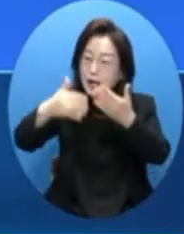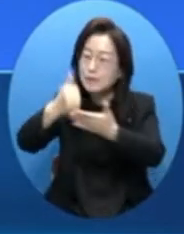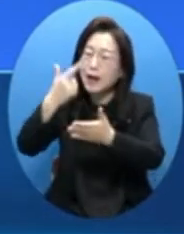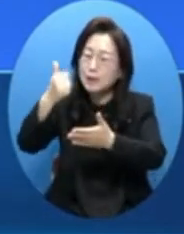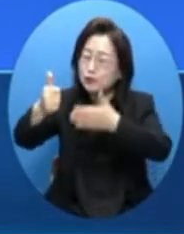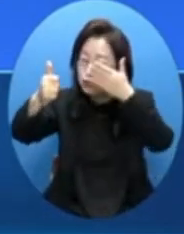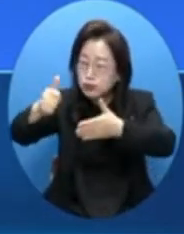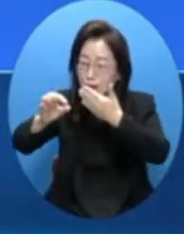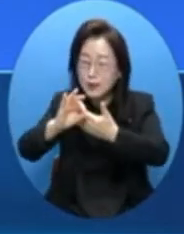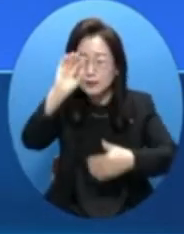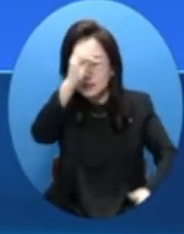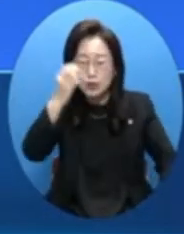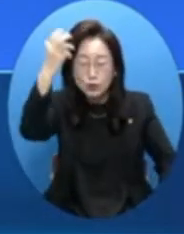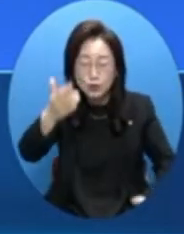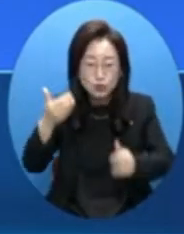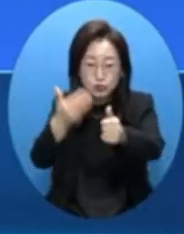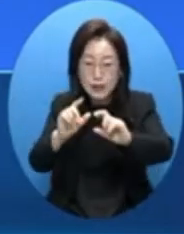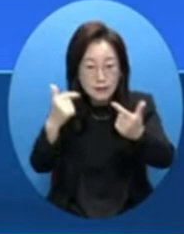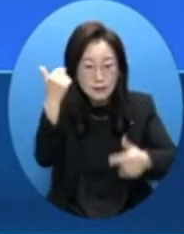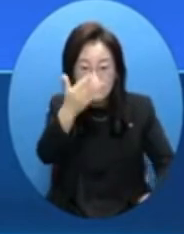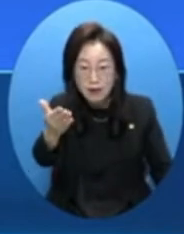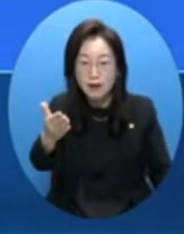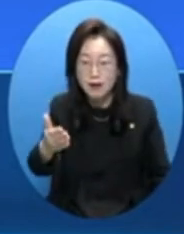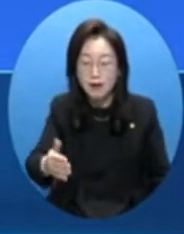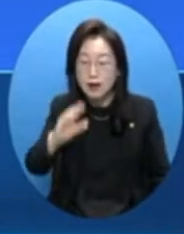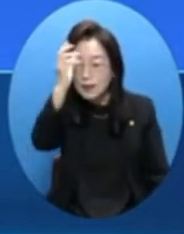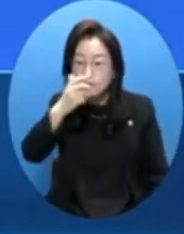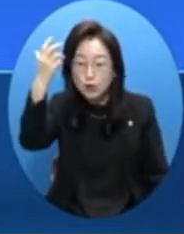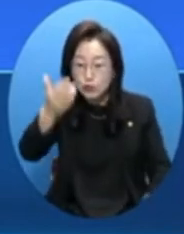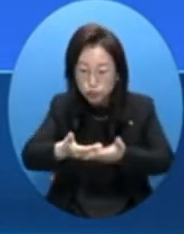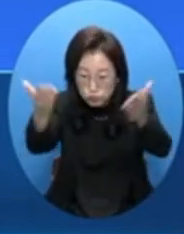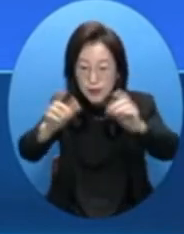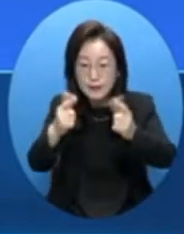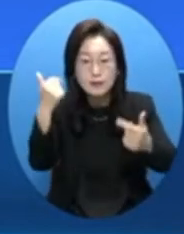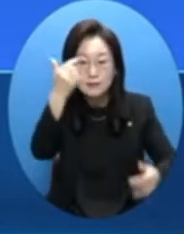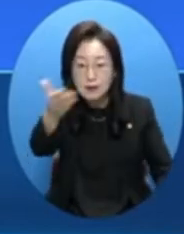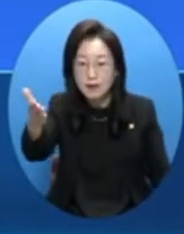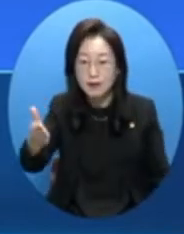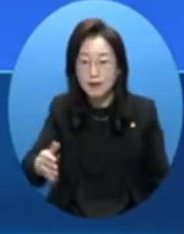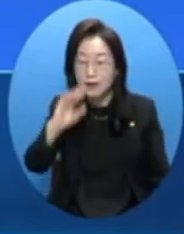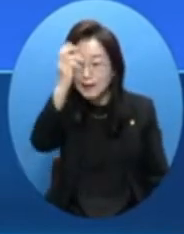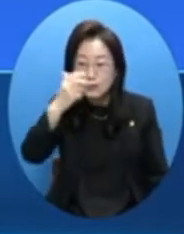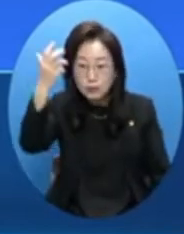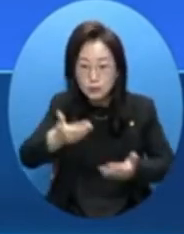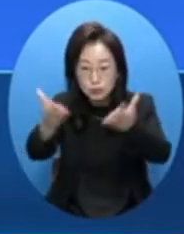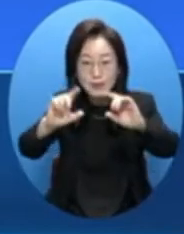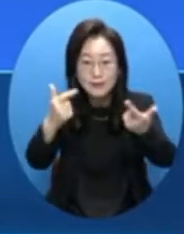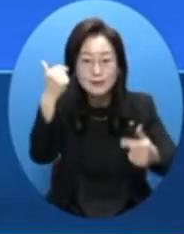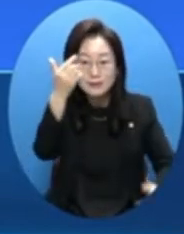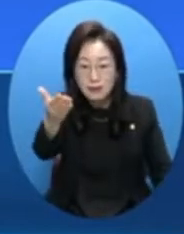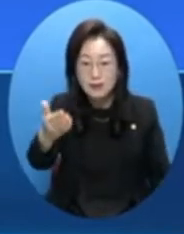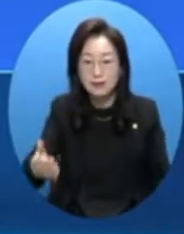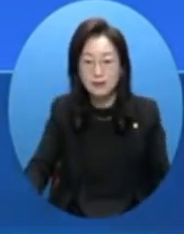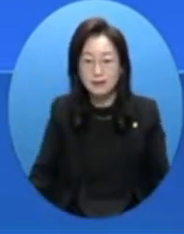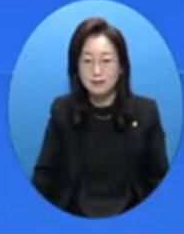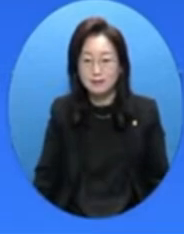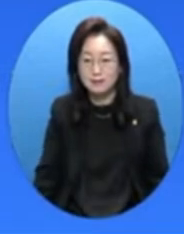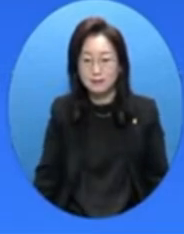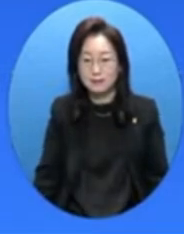성령을 주시지 않겠느냐 하시니라 성령을 주지 않겠느냐 주지 않겠느냐